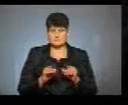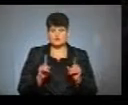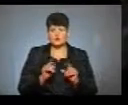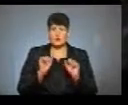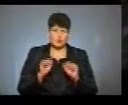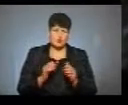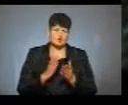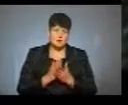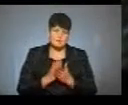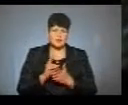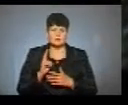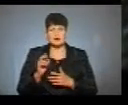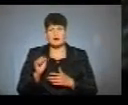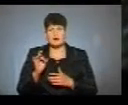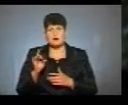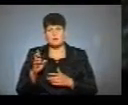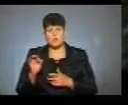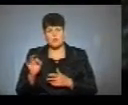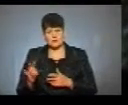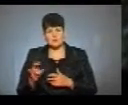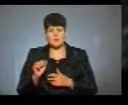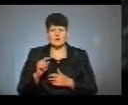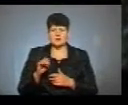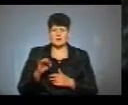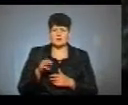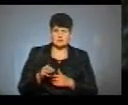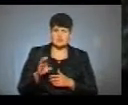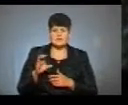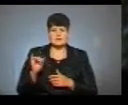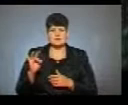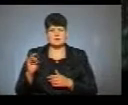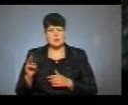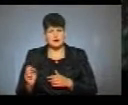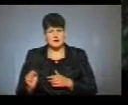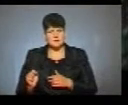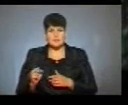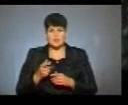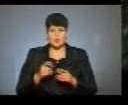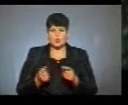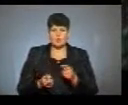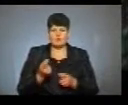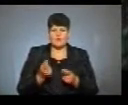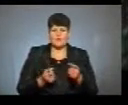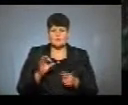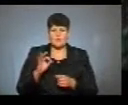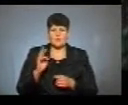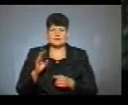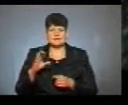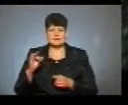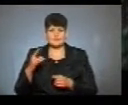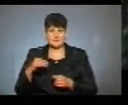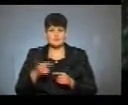може мати і карбон, і азот, і сірку, і відповідно утворюються оксиди цих